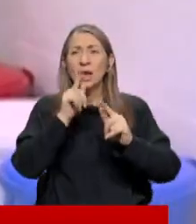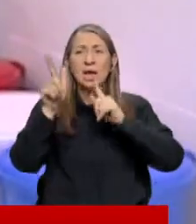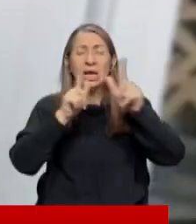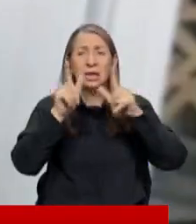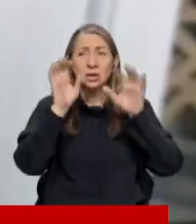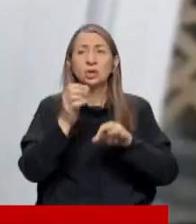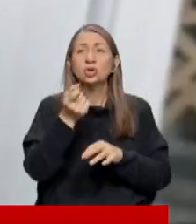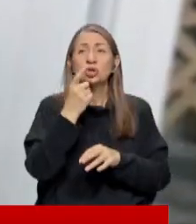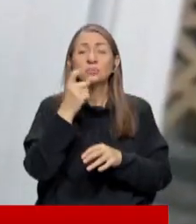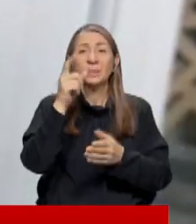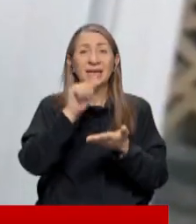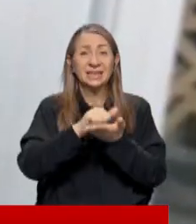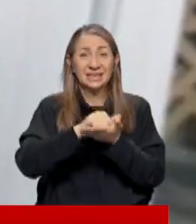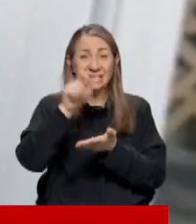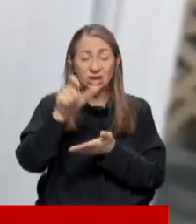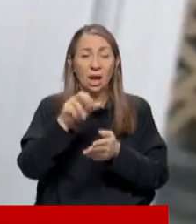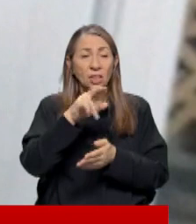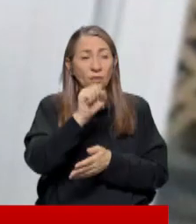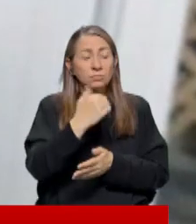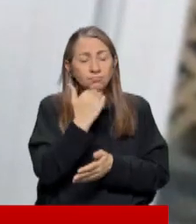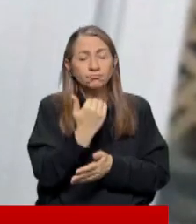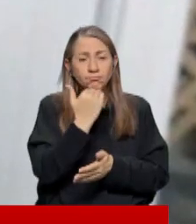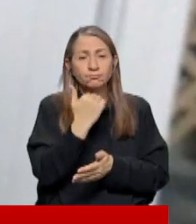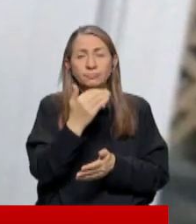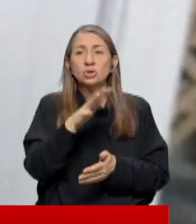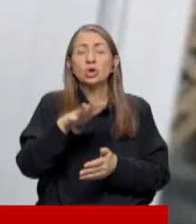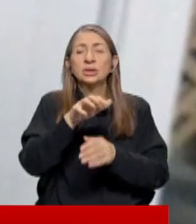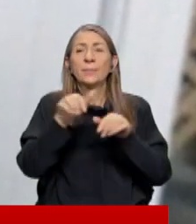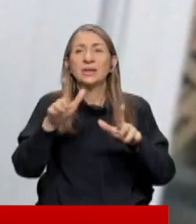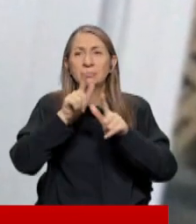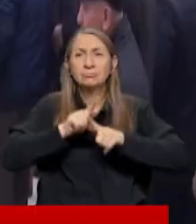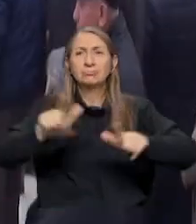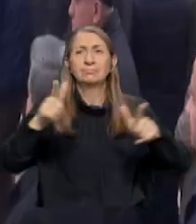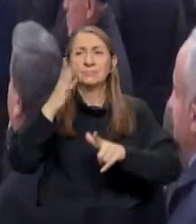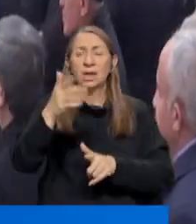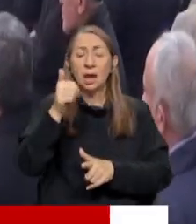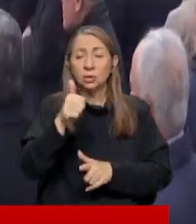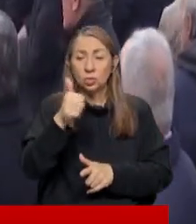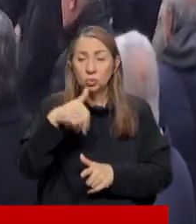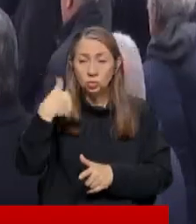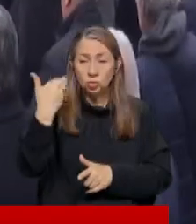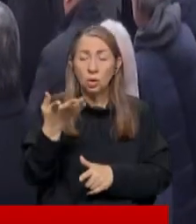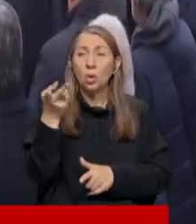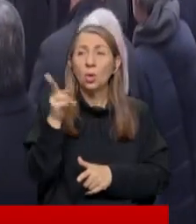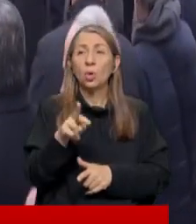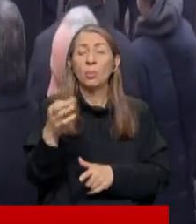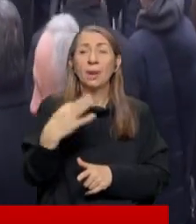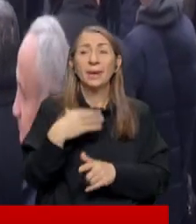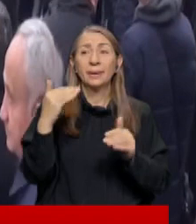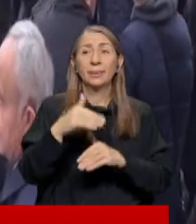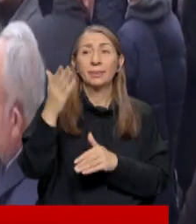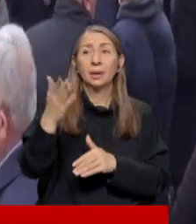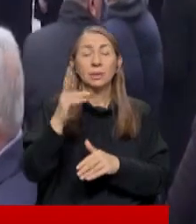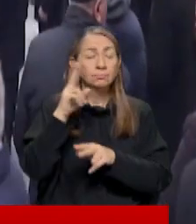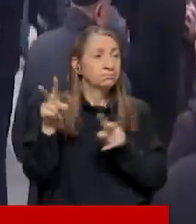Çorum'da da bir gazeteci randevu alamadığı için sosyal medyadan isyan etti 6 gün sonra ölüm haberi geldi